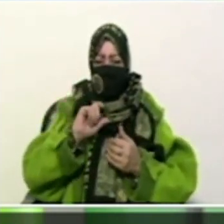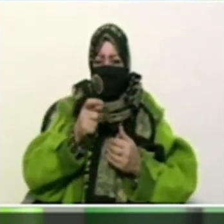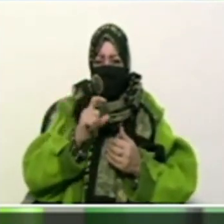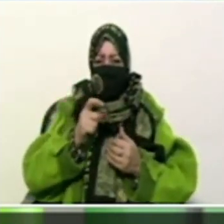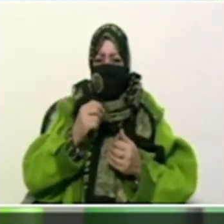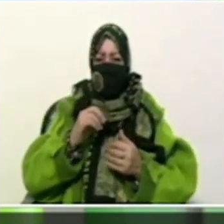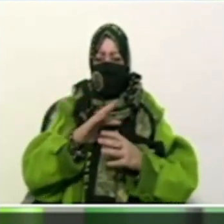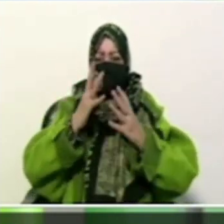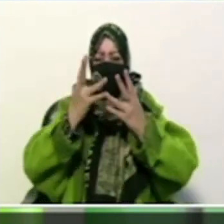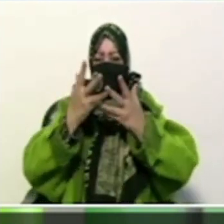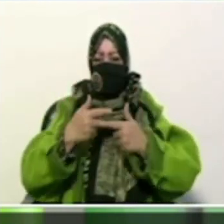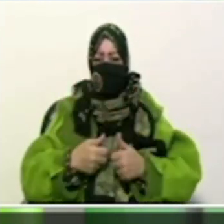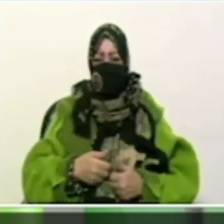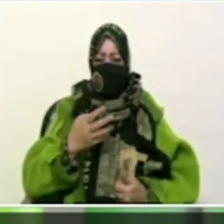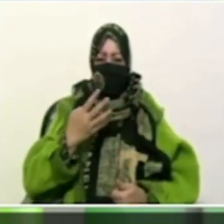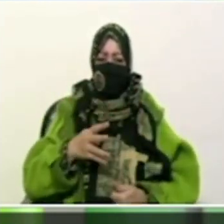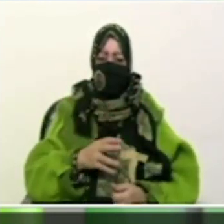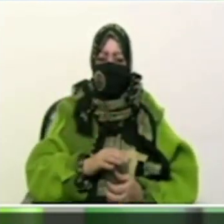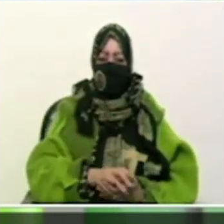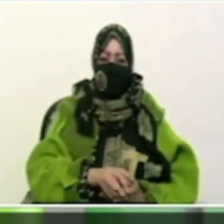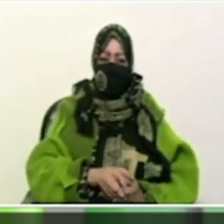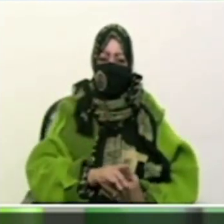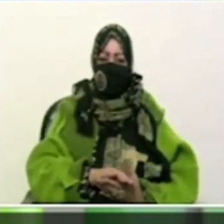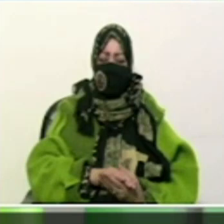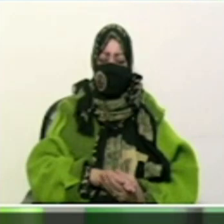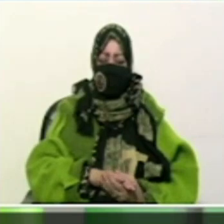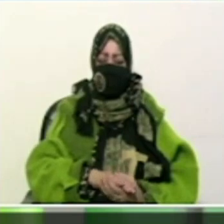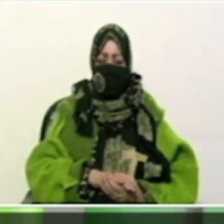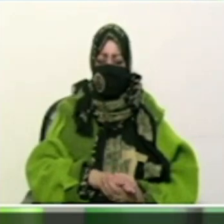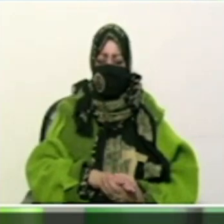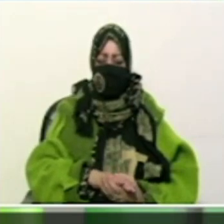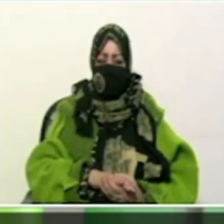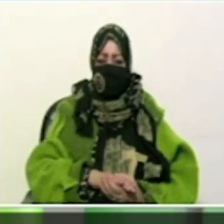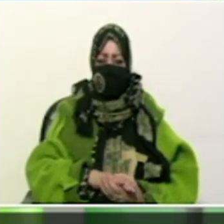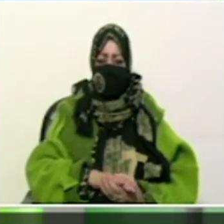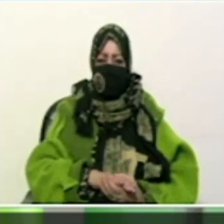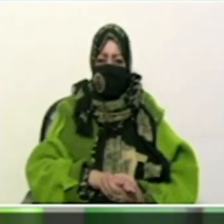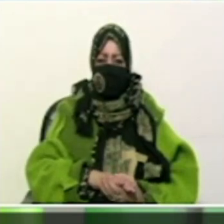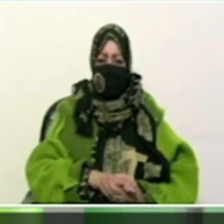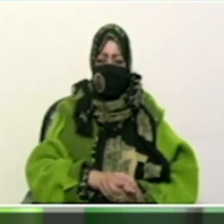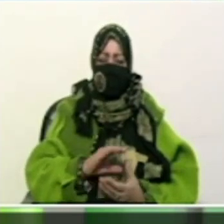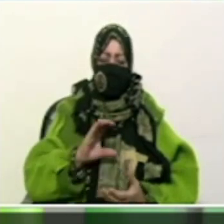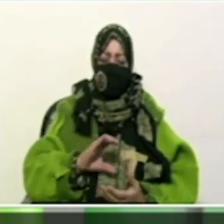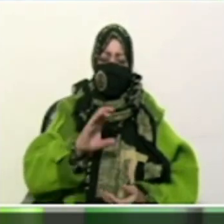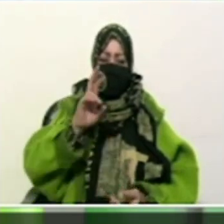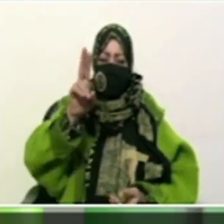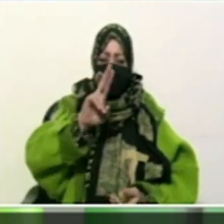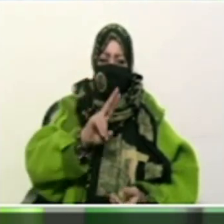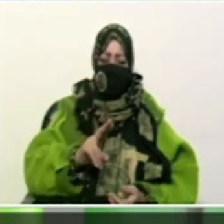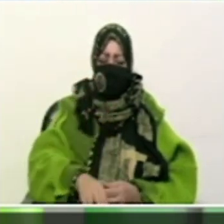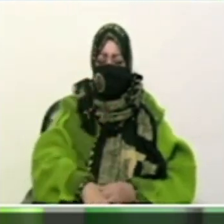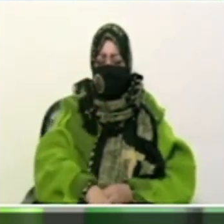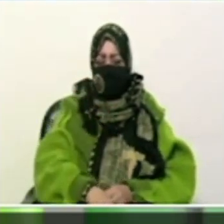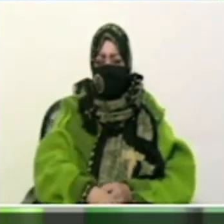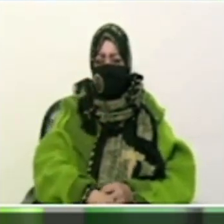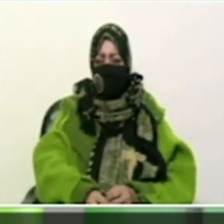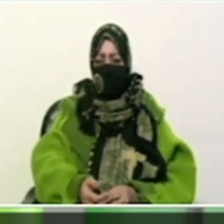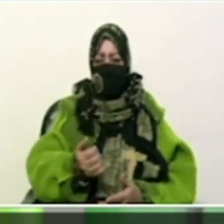معنا متصل اخ عبد السلام اخ عبد السلام من مصرات اهلا وسهلا وعليكم السلام ورحمة